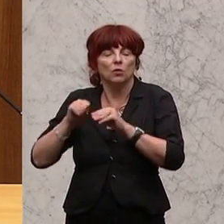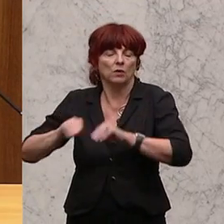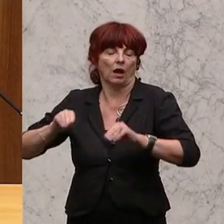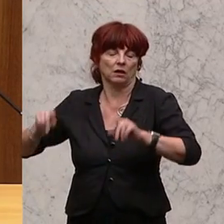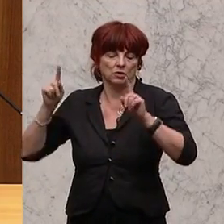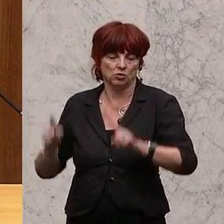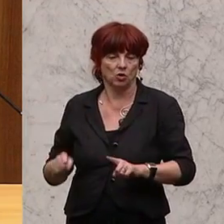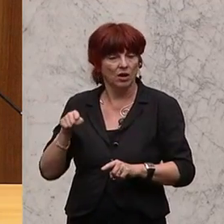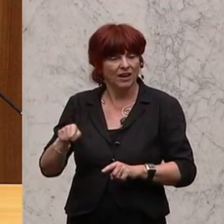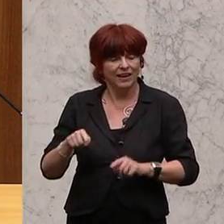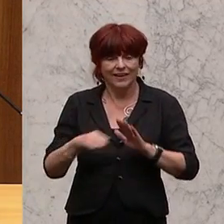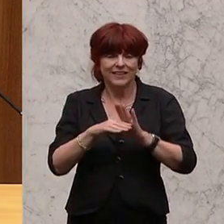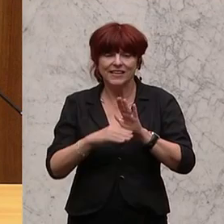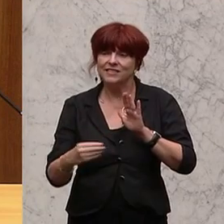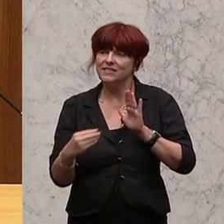Gesetz definierten